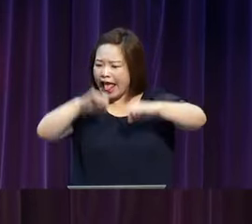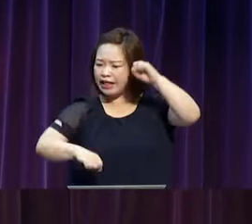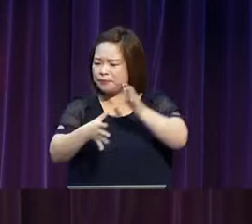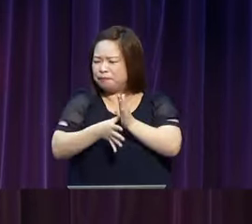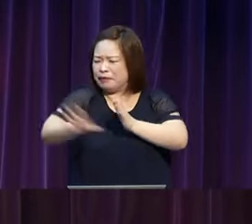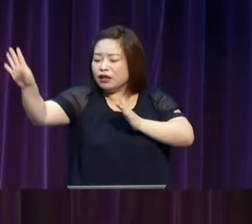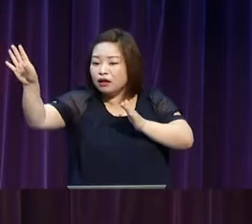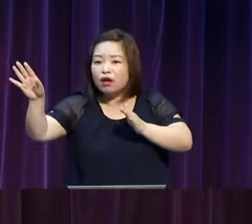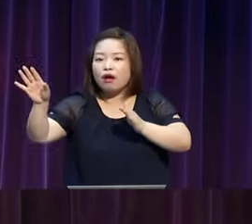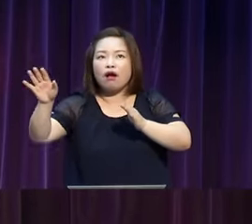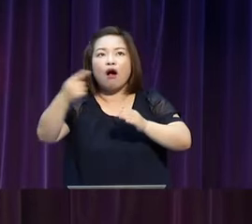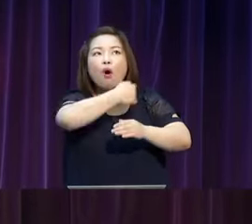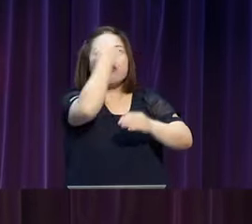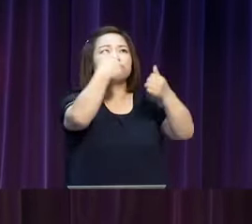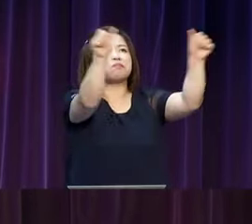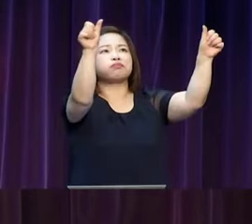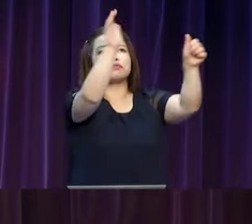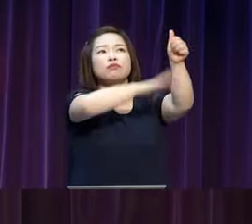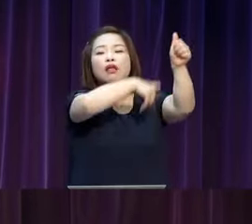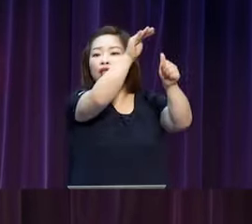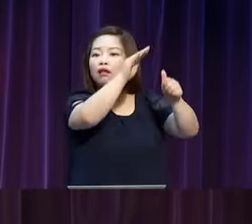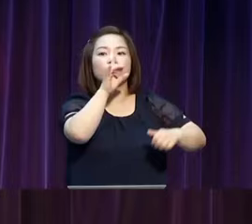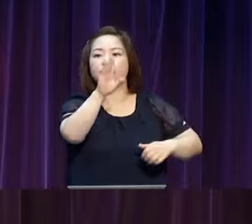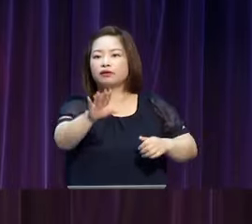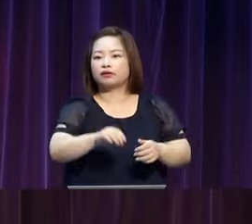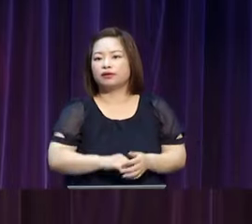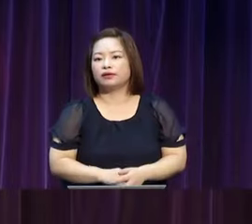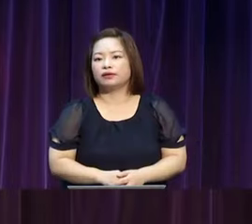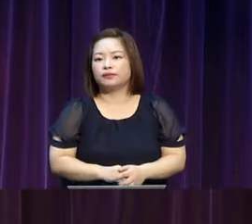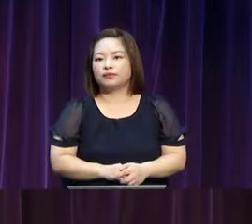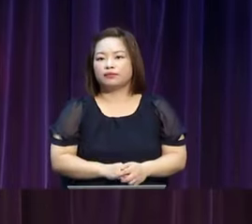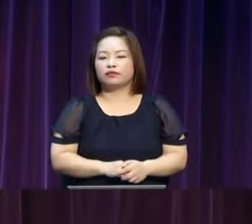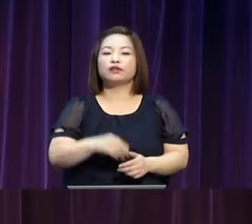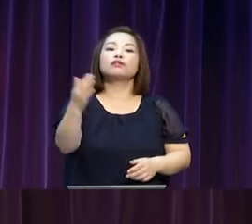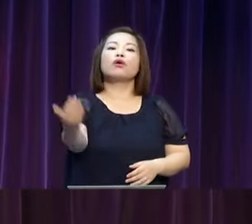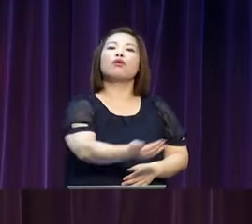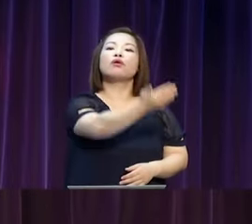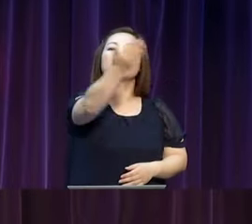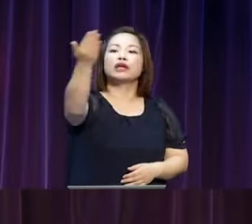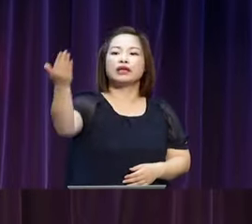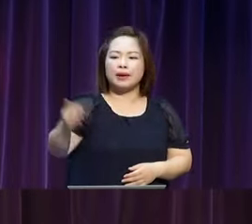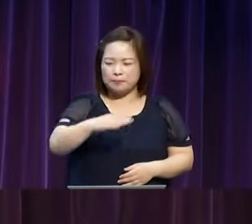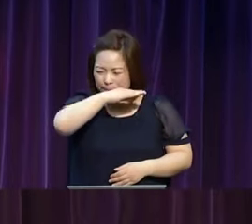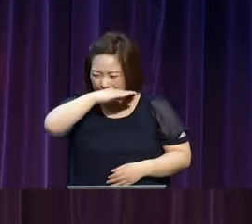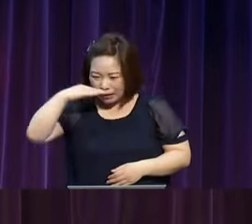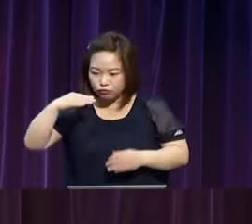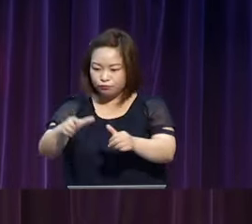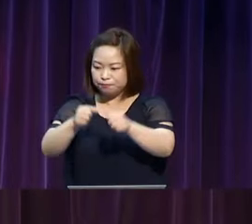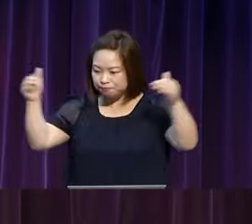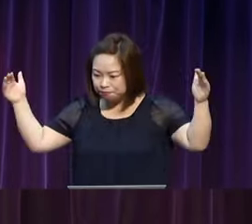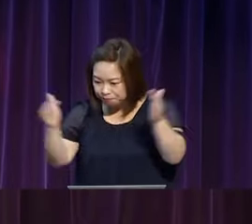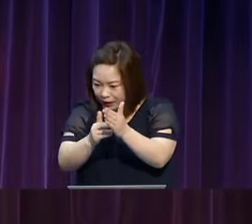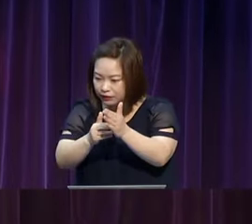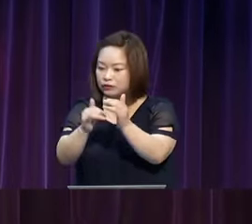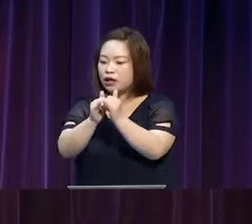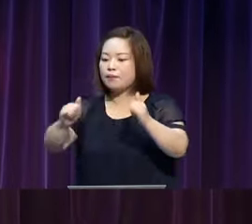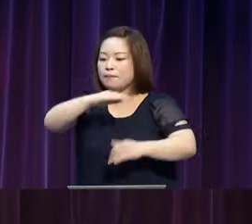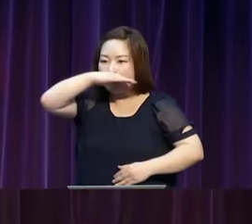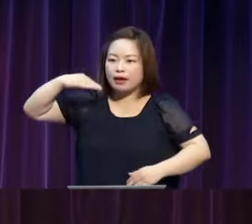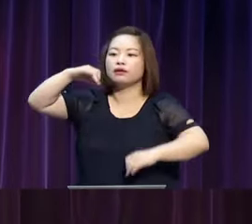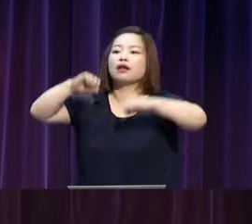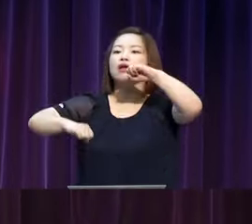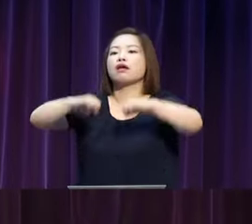있잖아요. 그러면 안 됩니다. 그러니까 너희 착한 행실, 그러면 구원받은